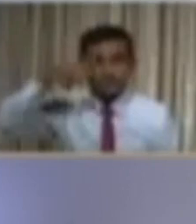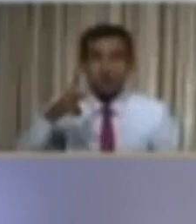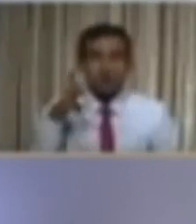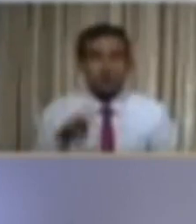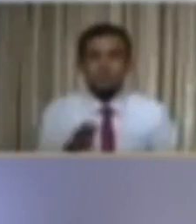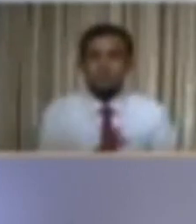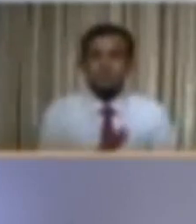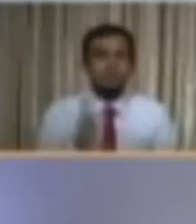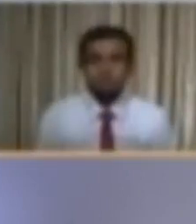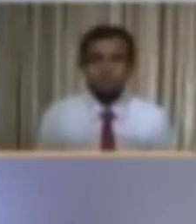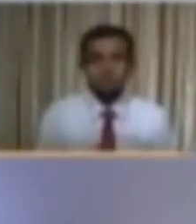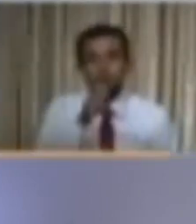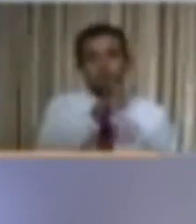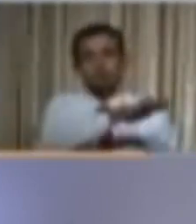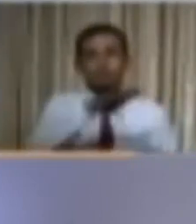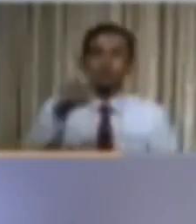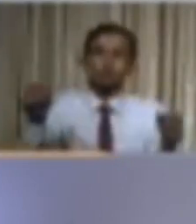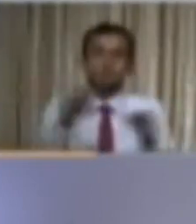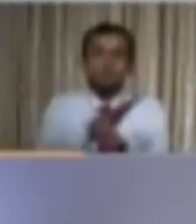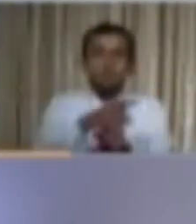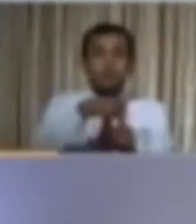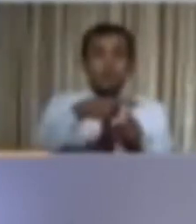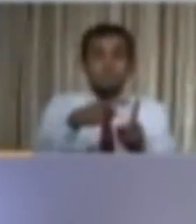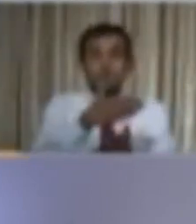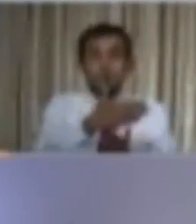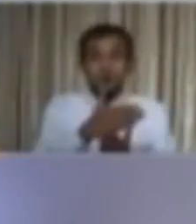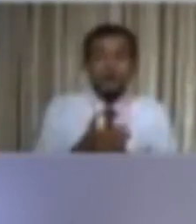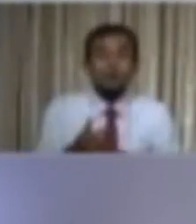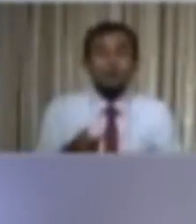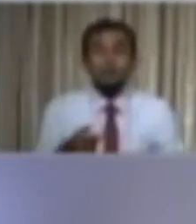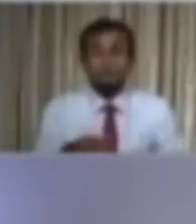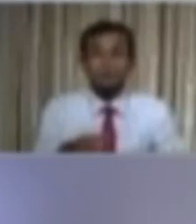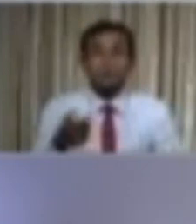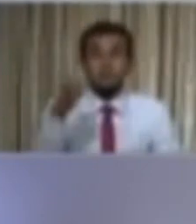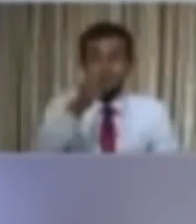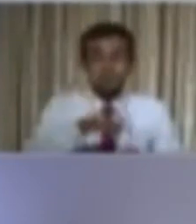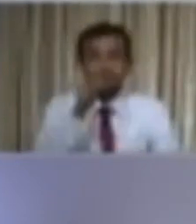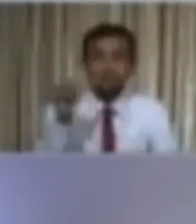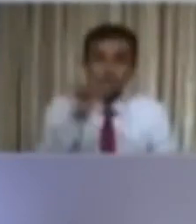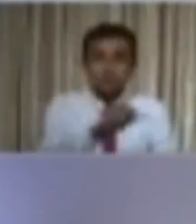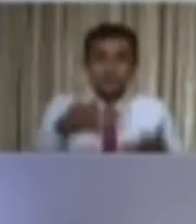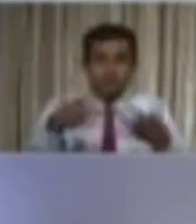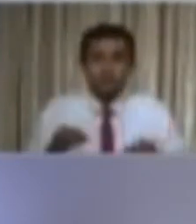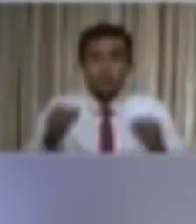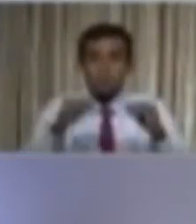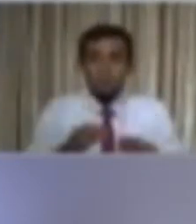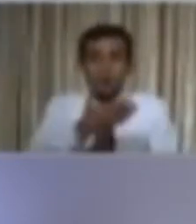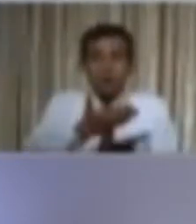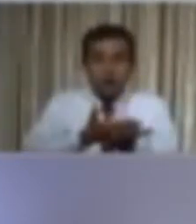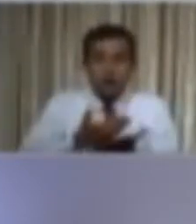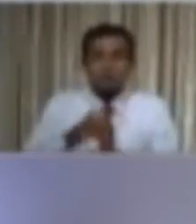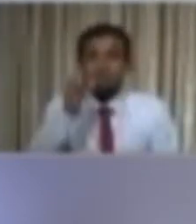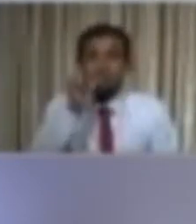වෙන්න කිසිසේත්ම හේතුවක් නැහැ ඒ ජලාසලින් කොටසක් වෙන් කරන්න තියෙන යල කන්නේට වතුර දෙන්න ඒ ටික ඉවත් කරාන් පස්සේ ඔය ඉතුරු